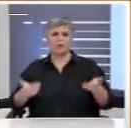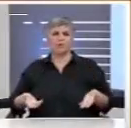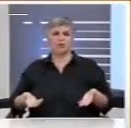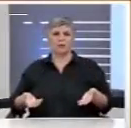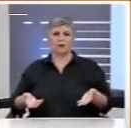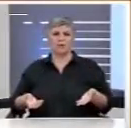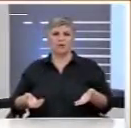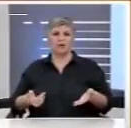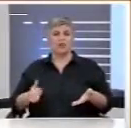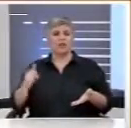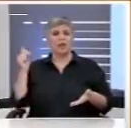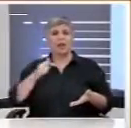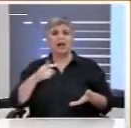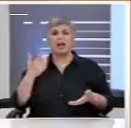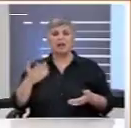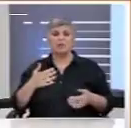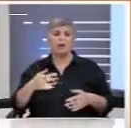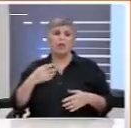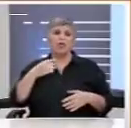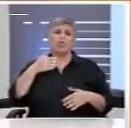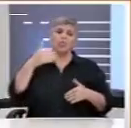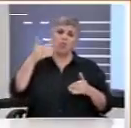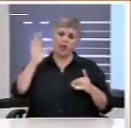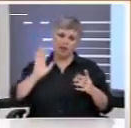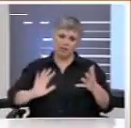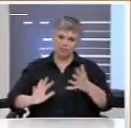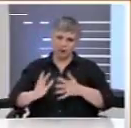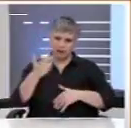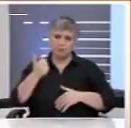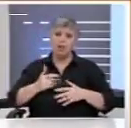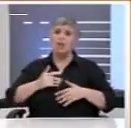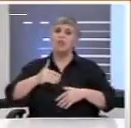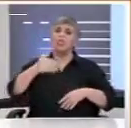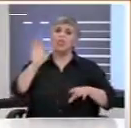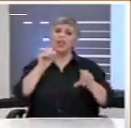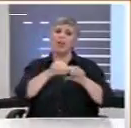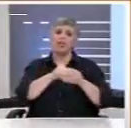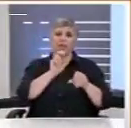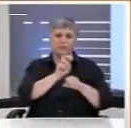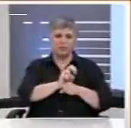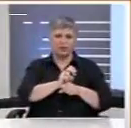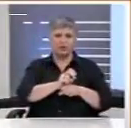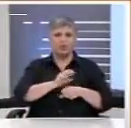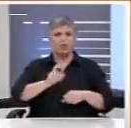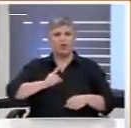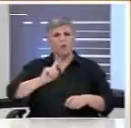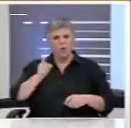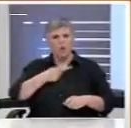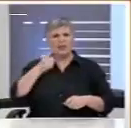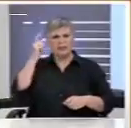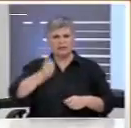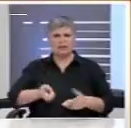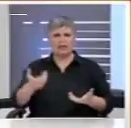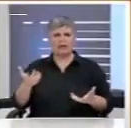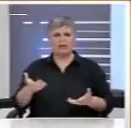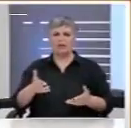και υποθέσεις για τα πρωτογενή πλεονάσματα που όλοι ξέρανε, και το ΔΝΤ το ίδιο και το προσωπικό του ΔΝΤ, και